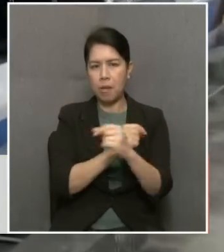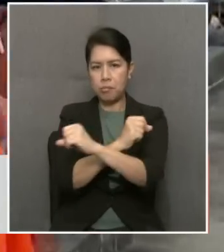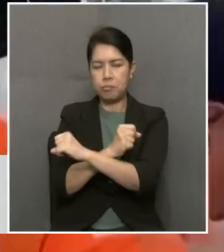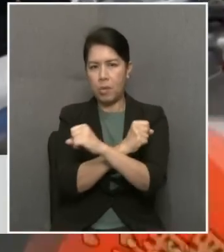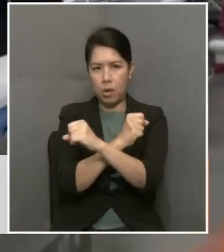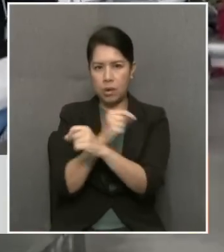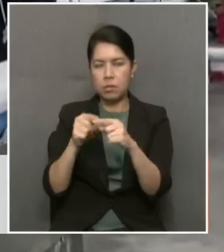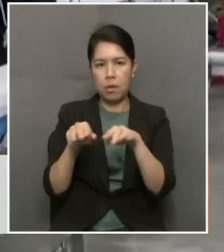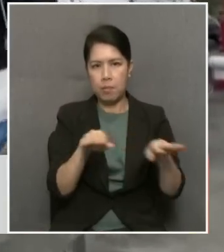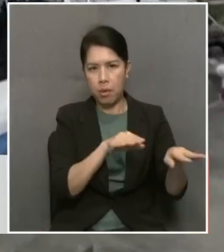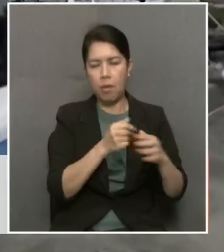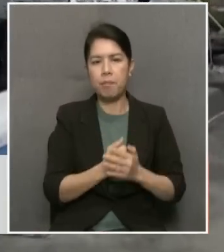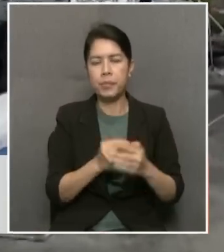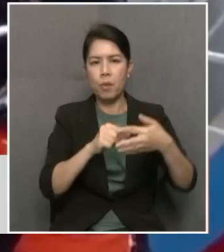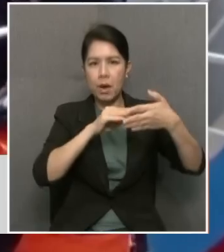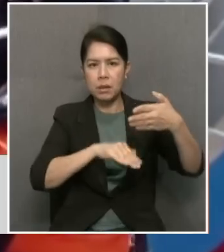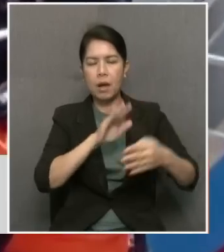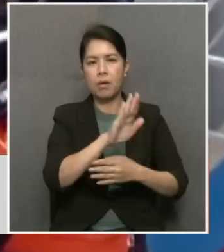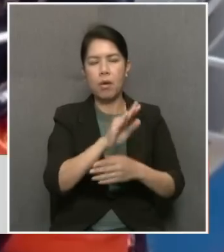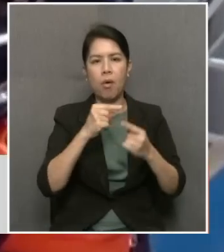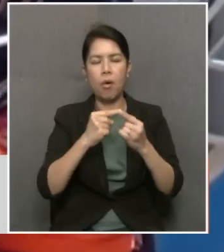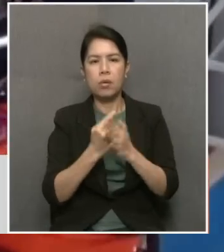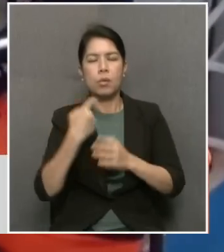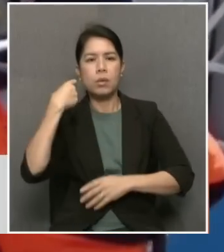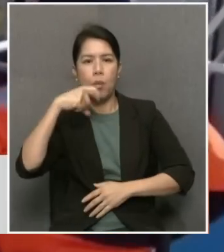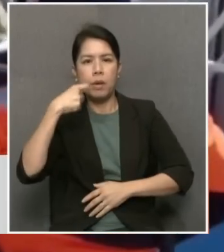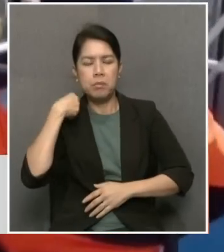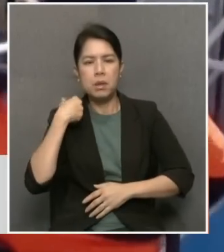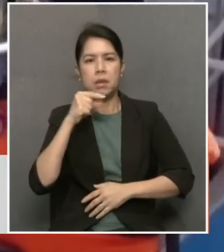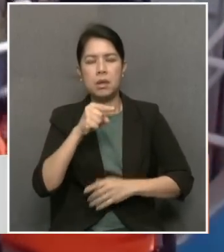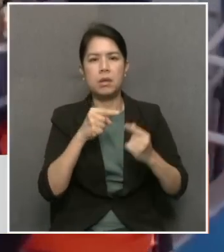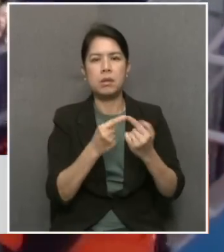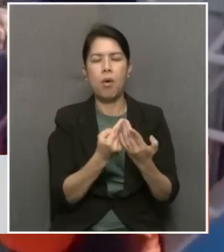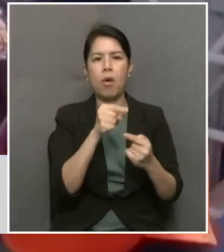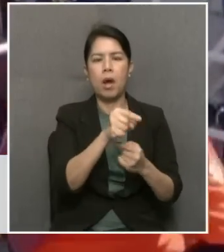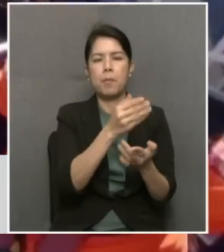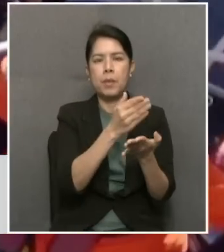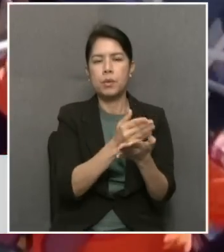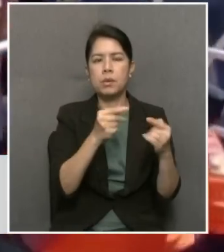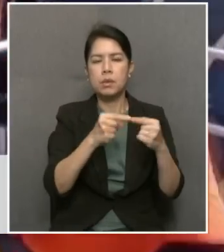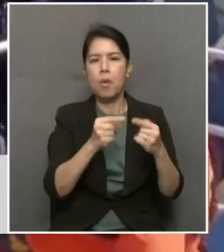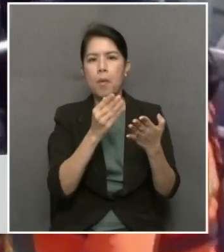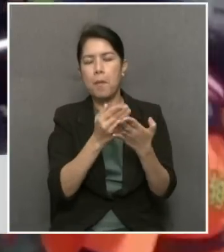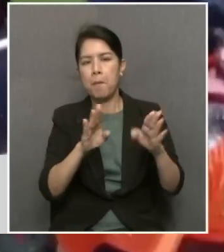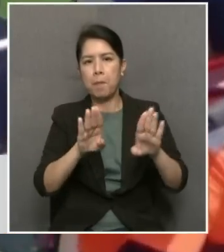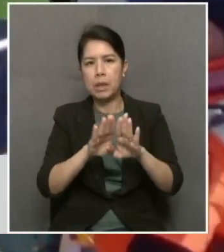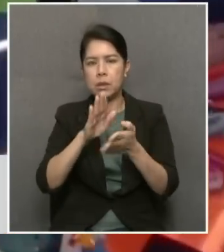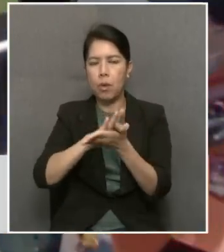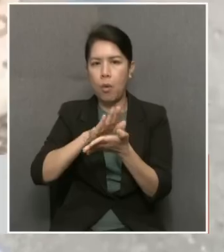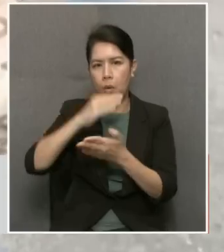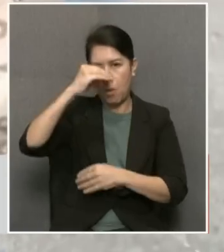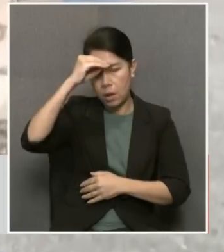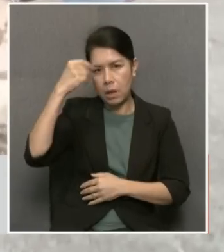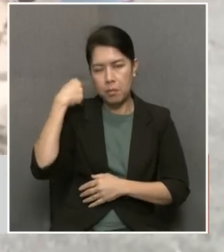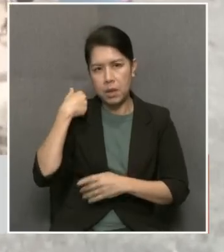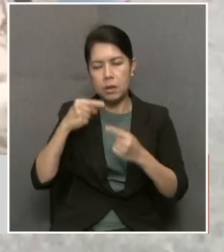าคใต้มีการปิดชายหาดหลายแห่งตั้งแต่เมื่อวานนี้ปิดโรงเรียนและภาคธุรกิจด้วยค่ะส่วนทางด้านฟิลิปปินส์นะ